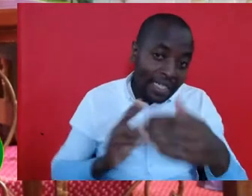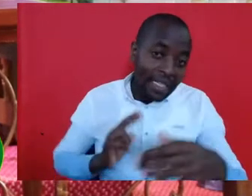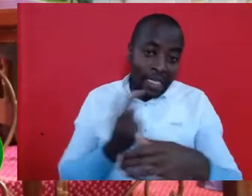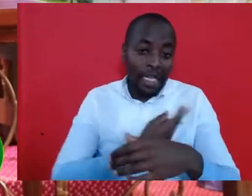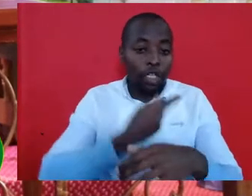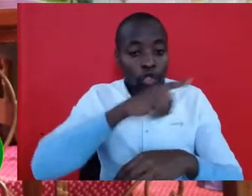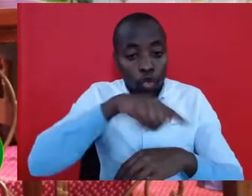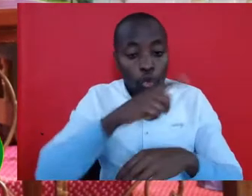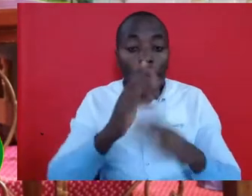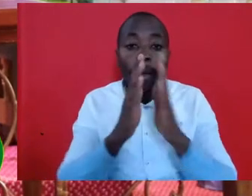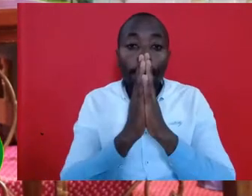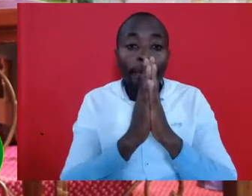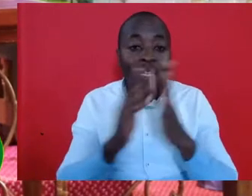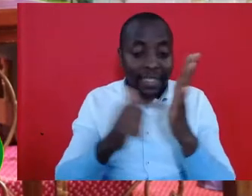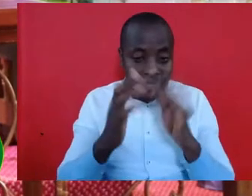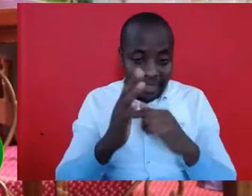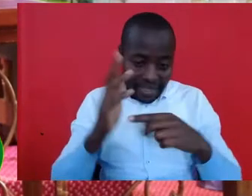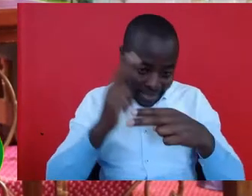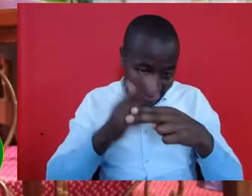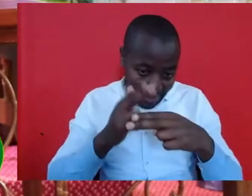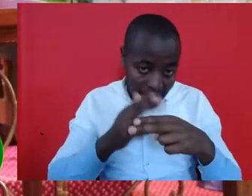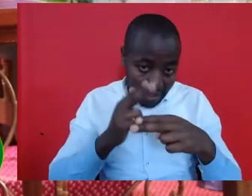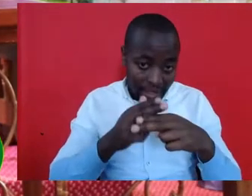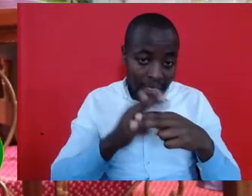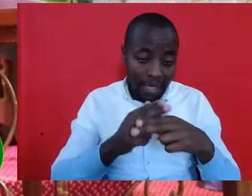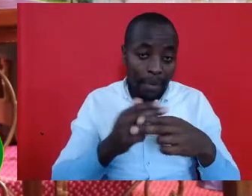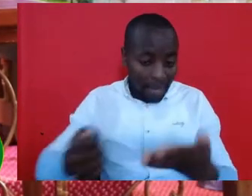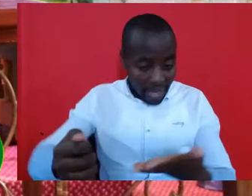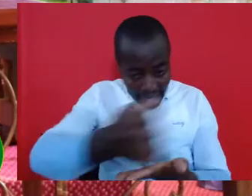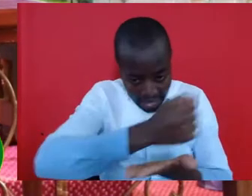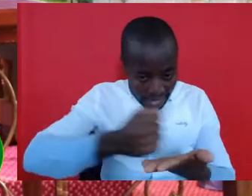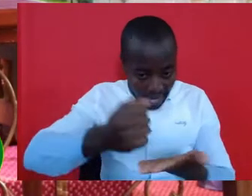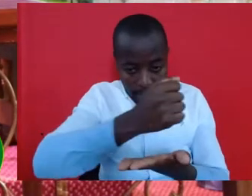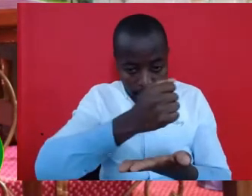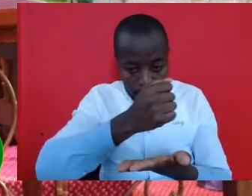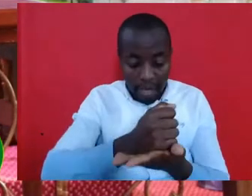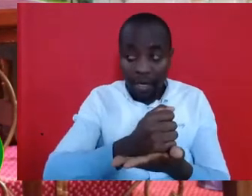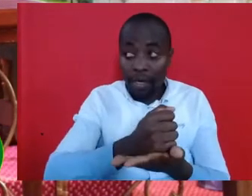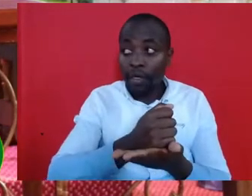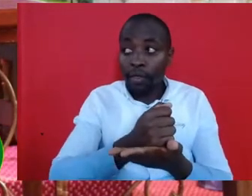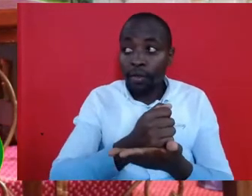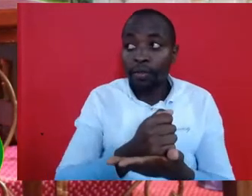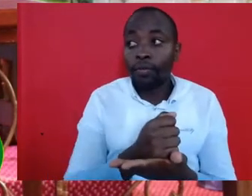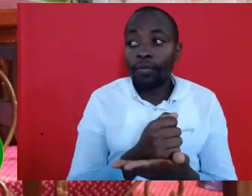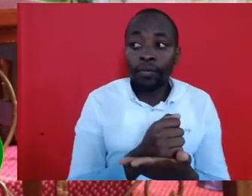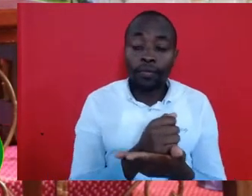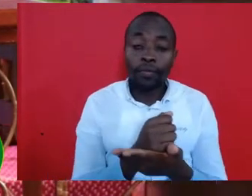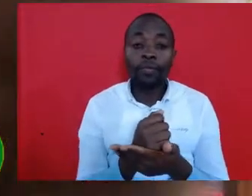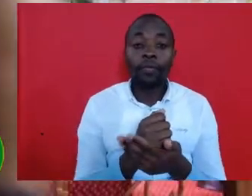jina la Yesu Kristo, Bwana na mkombozi wetu. Karibu sana.